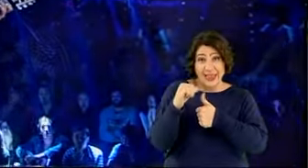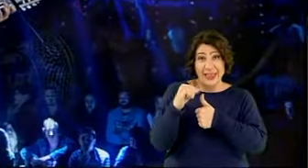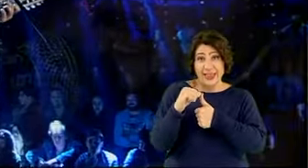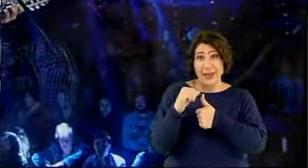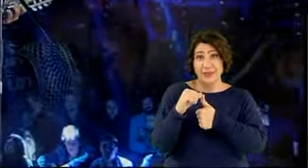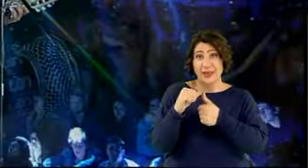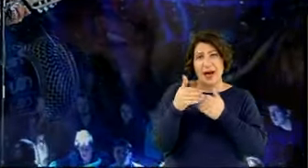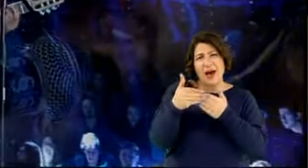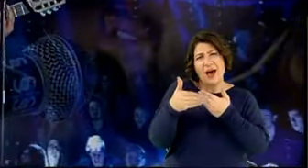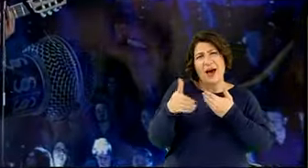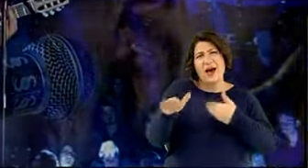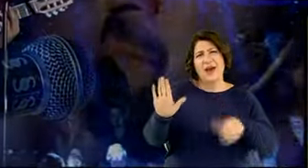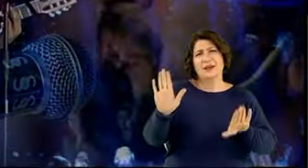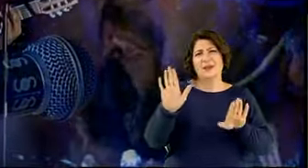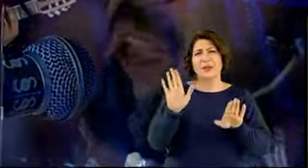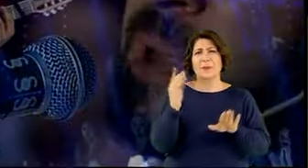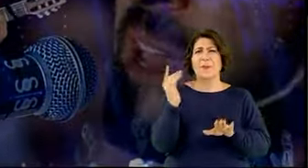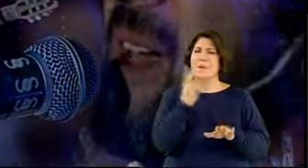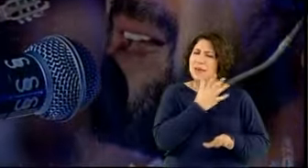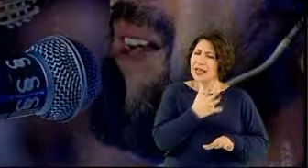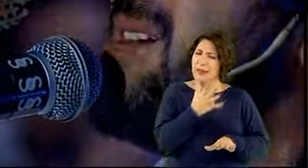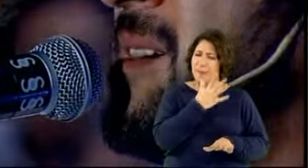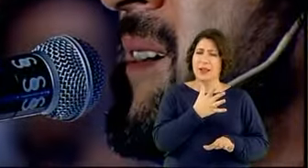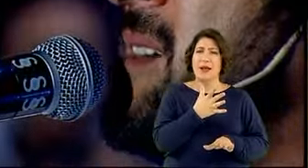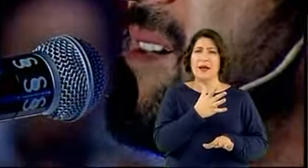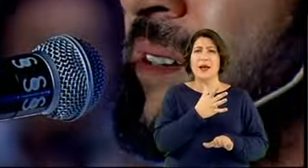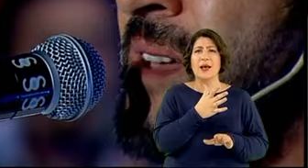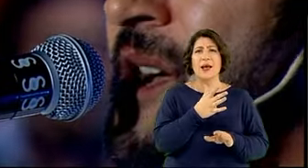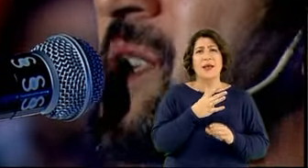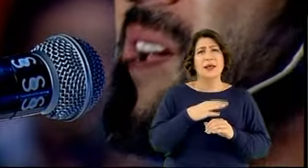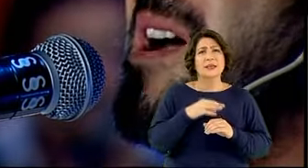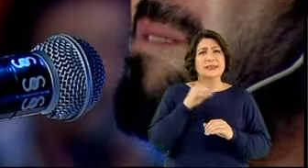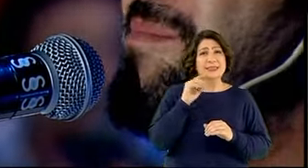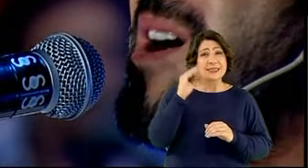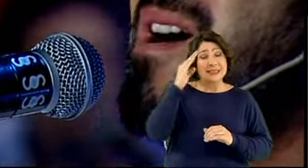Yeniden ayrılacağını bile bile